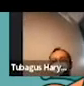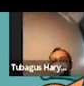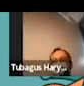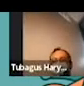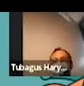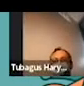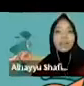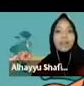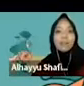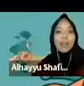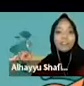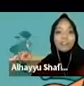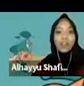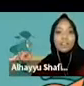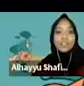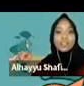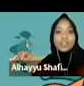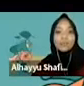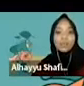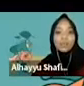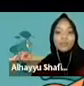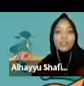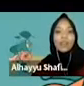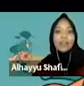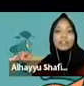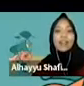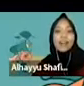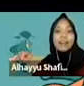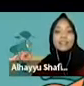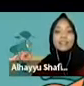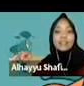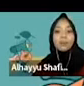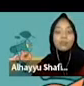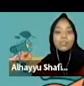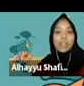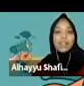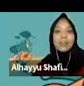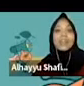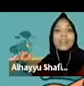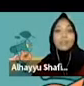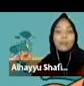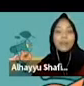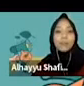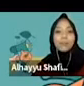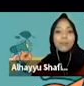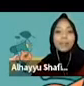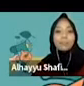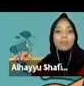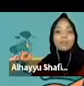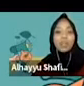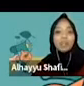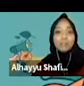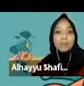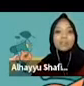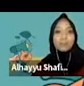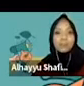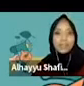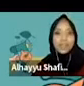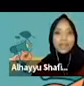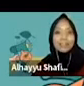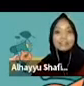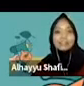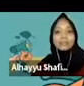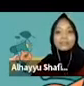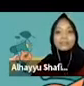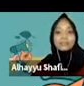berbagai pengalaman dalam mengadvokasi isu-isu terkait hak asasi manusia kepada mbak Prilly waktu dan tempat